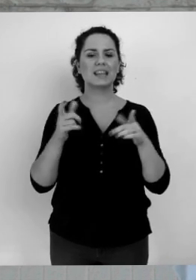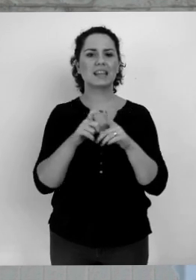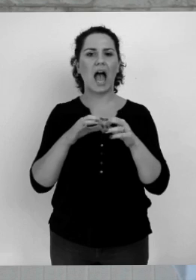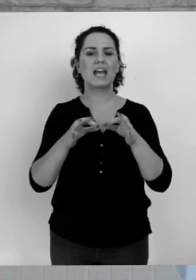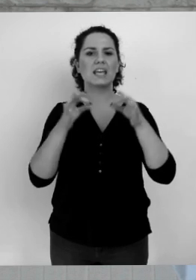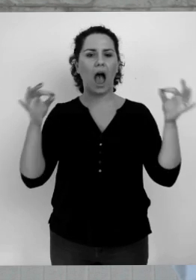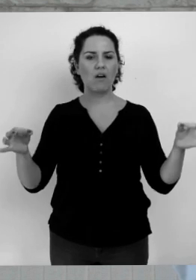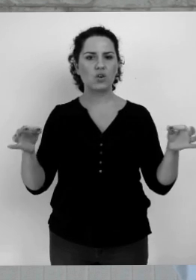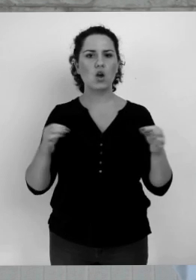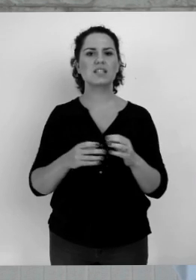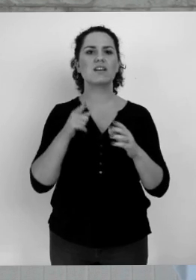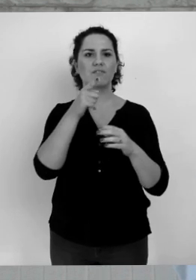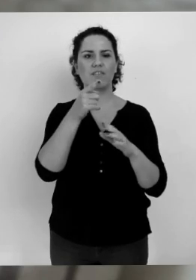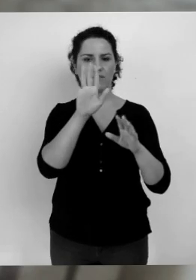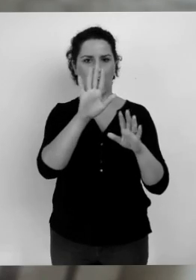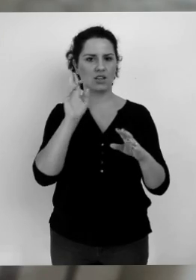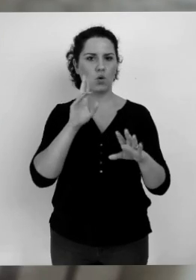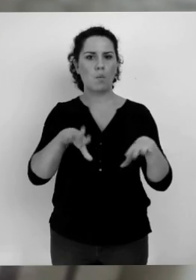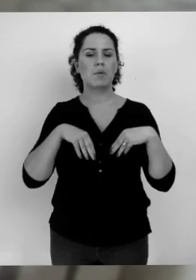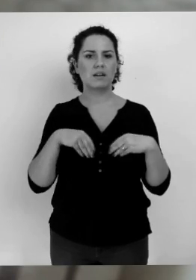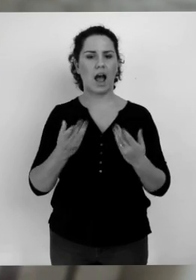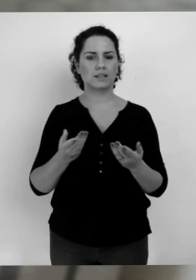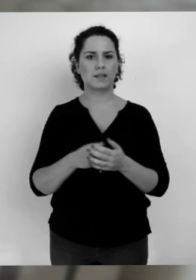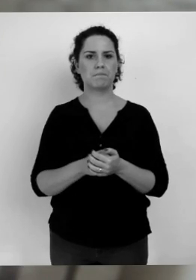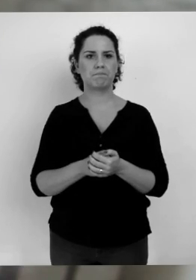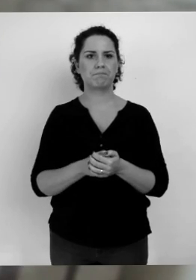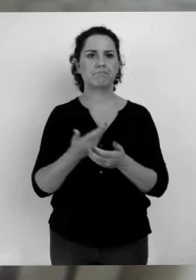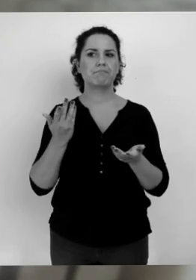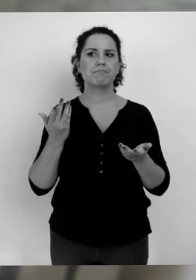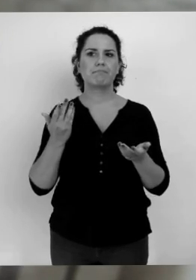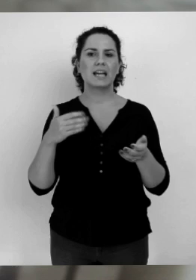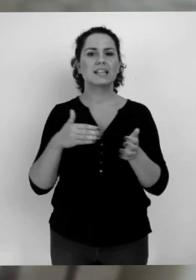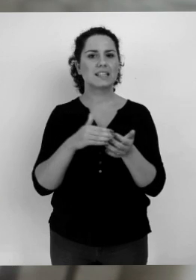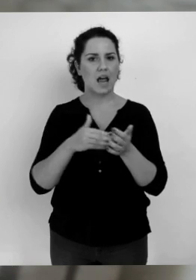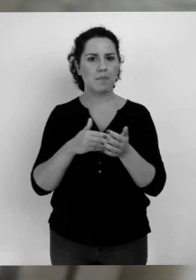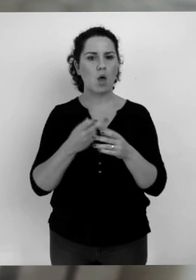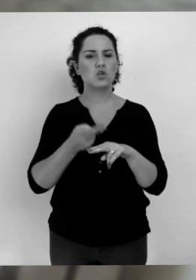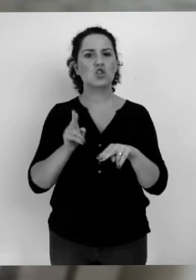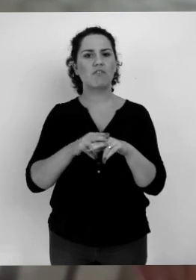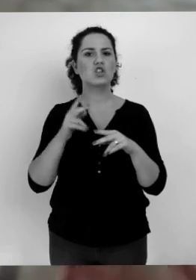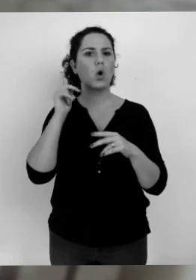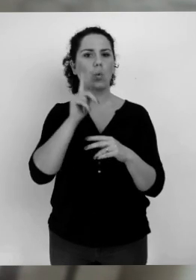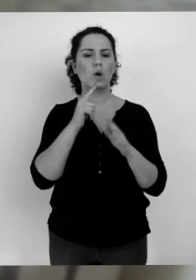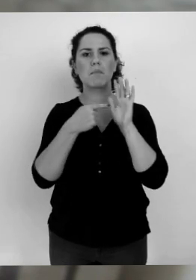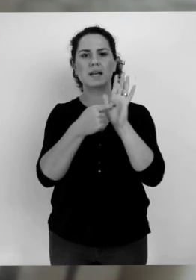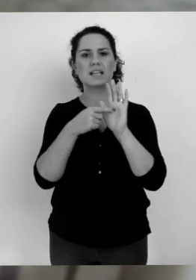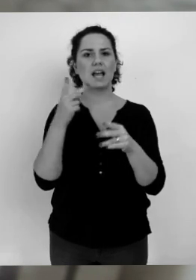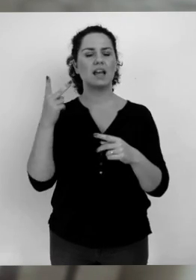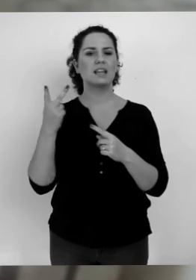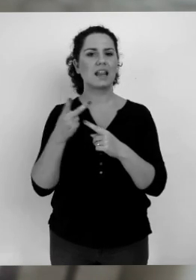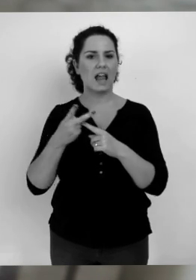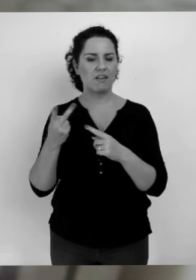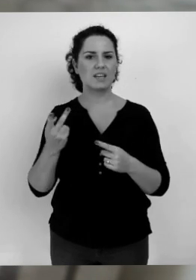javnost vas prihvati? Trebalo bi što više gluhe prikazati na